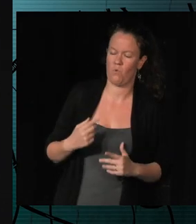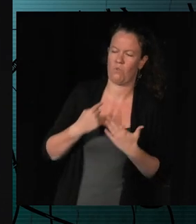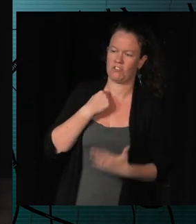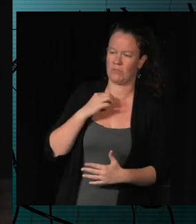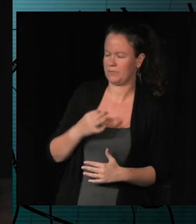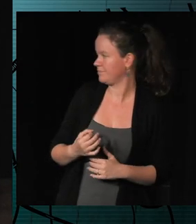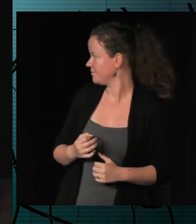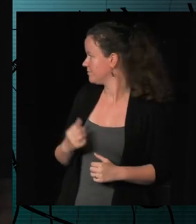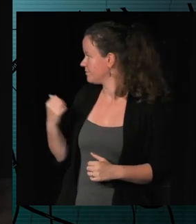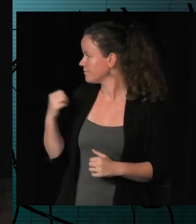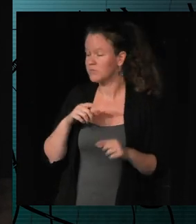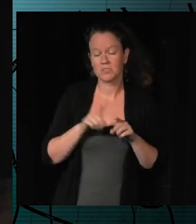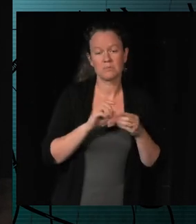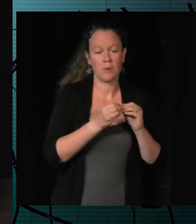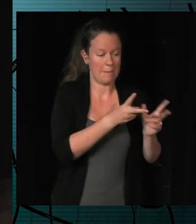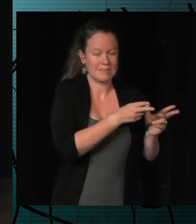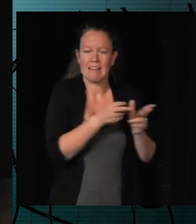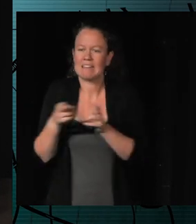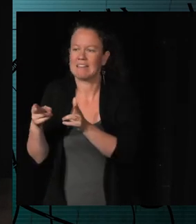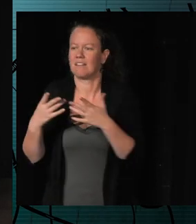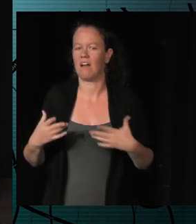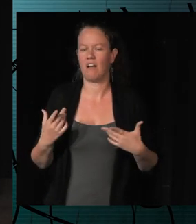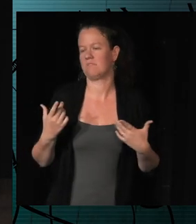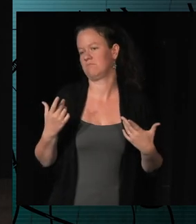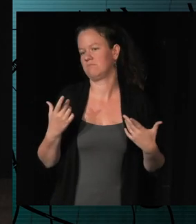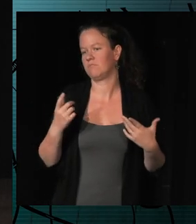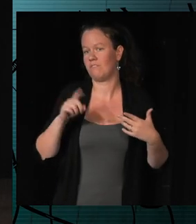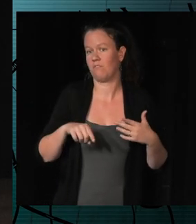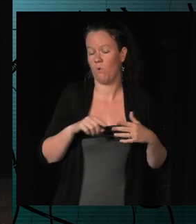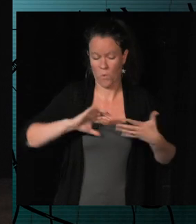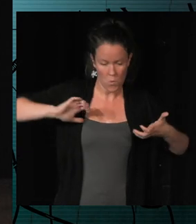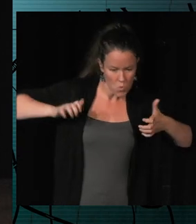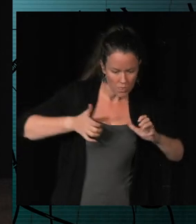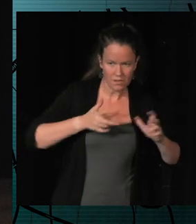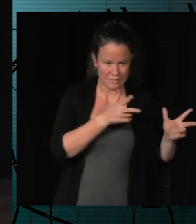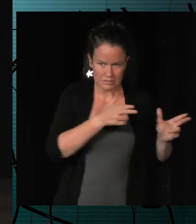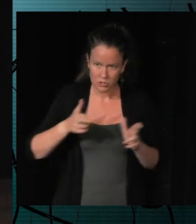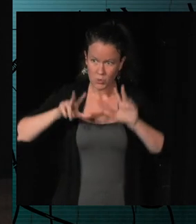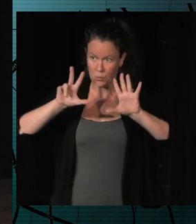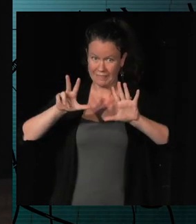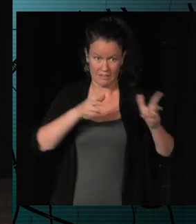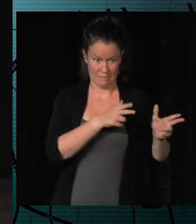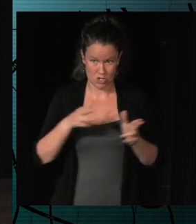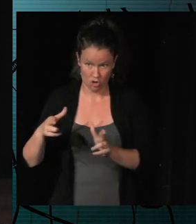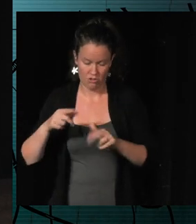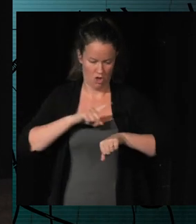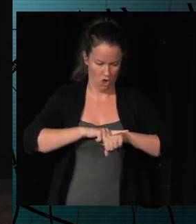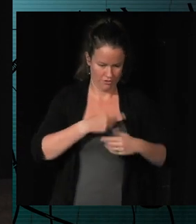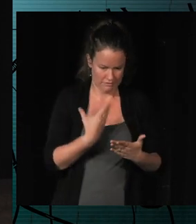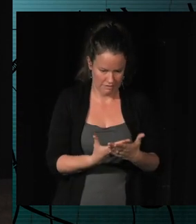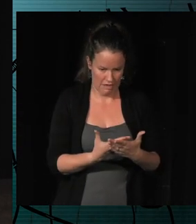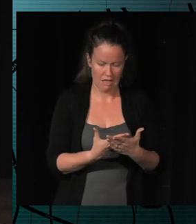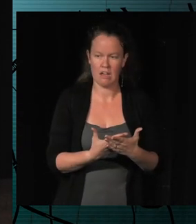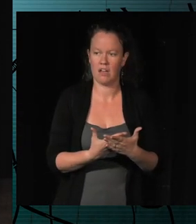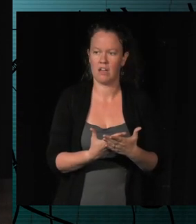du business des séries en ce moment où tout est pensé comme un truc déjà qui doit être contenu en épisodes et qui doit durer x temps et il y a 3 ans